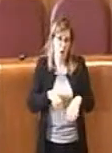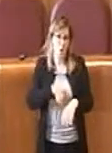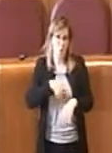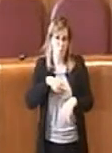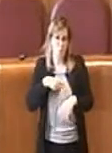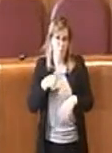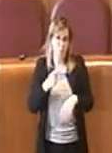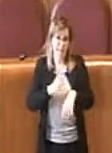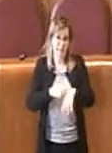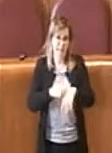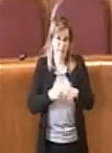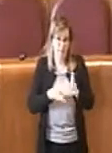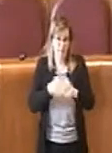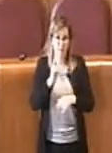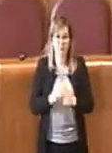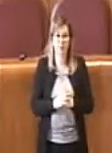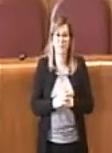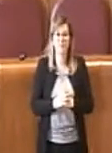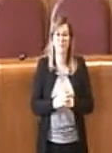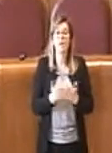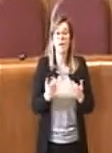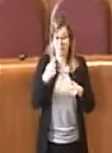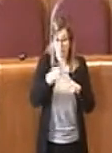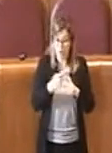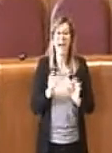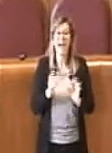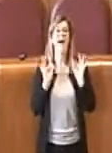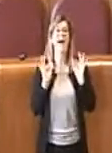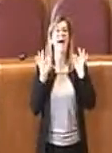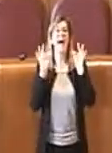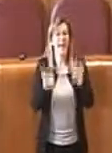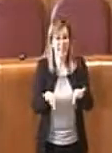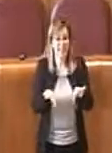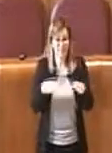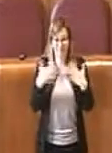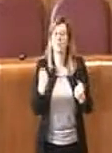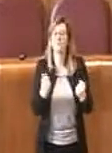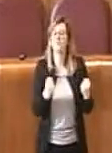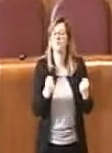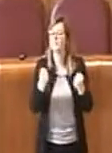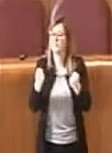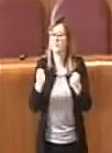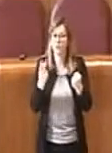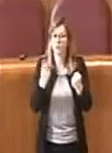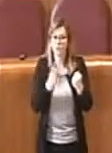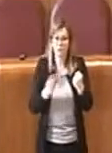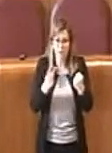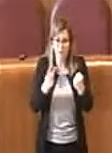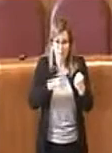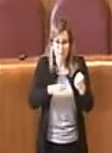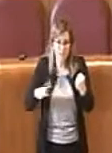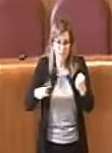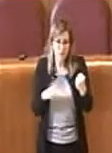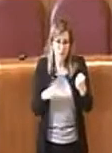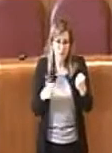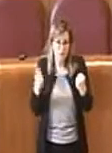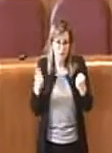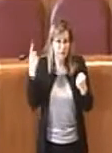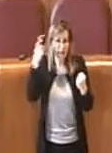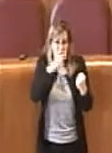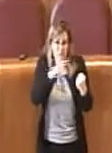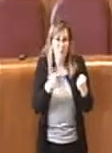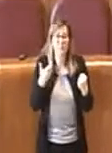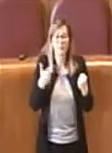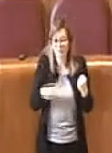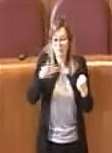aspetto ancora più importante una volta arrivati a destinazione sarebbe quasi impossibile trovare parcheggio perché chiaramente se la sosta